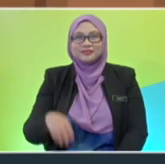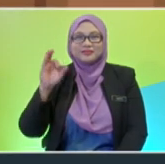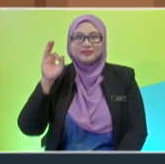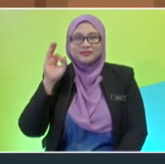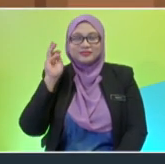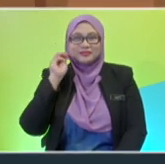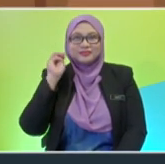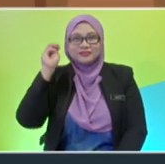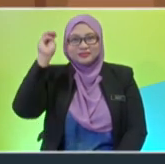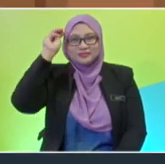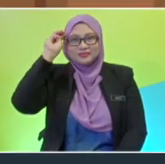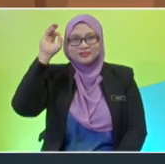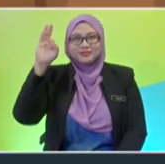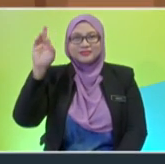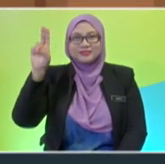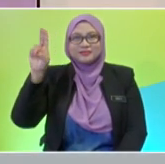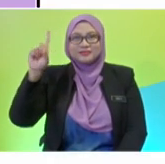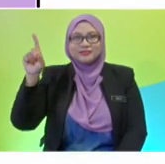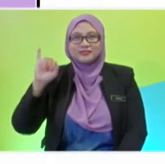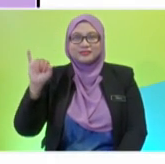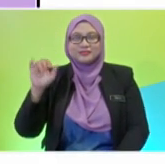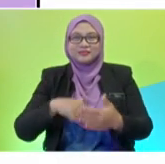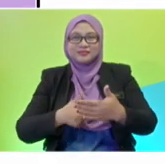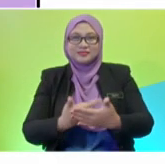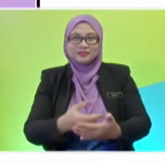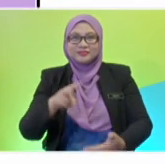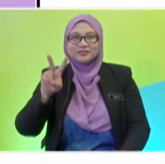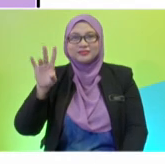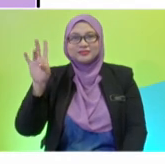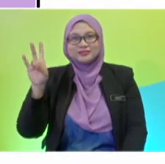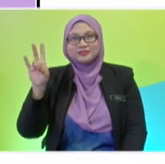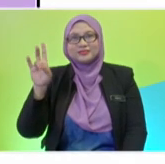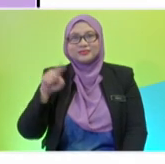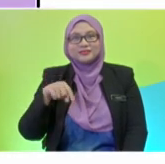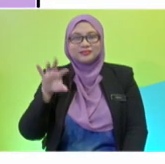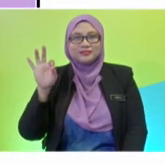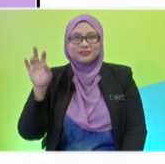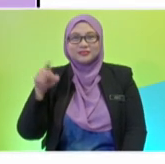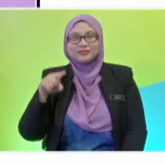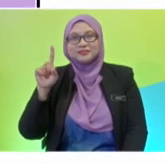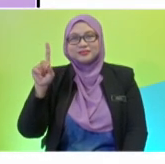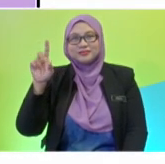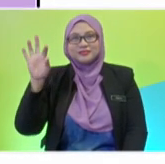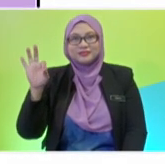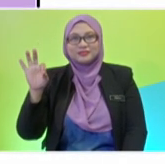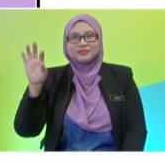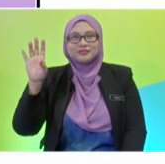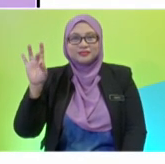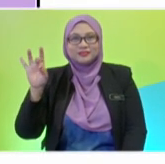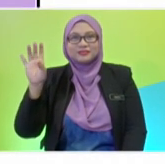yang dilahirkan pada 27 September 1987 Muhammad